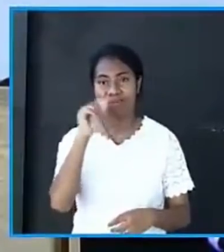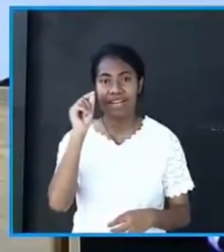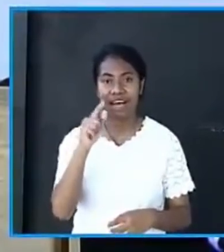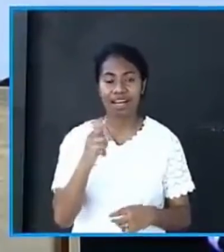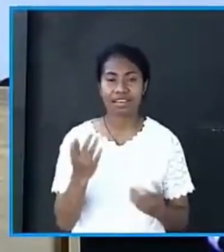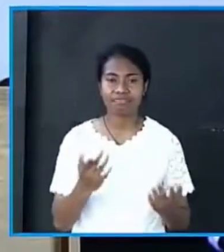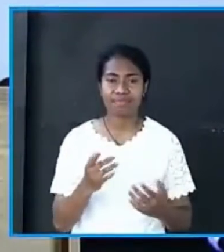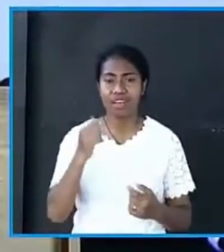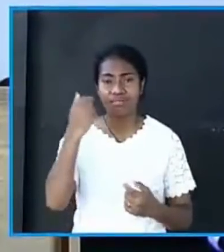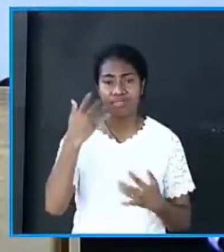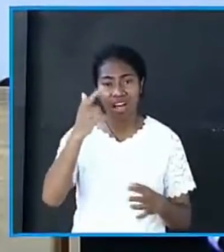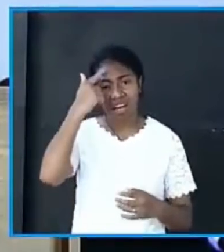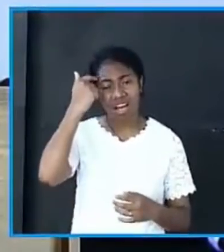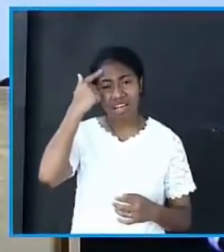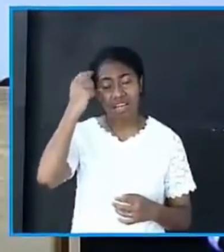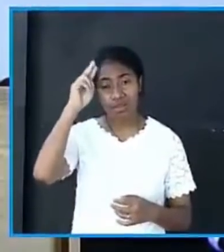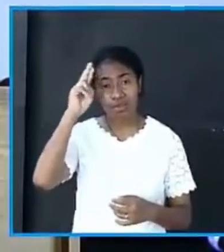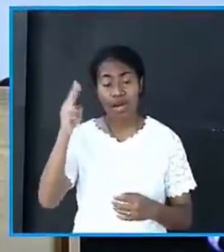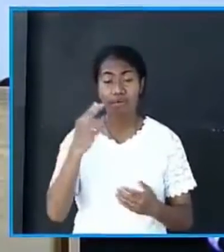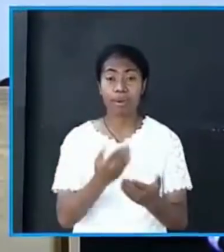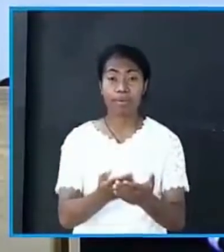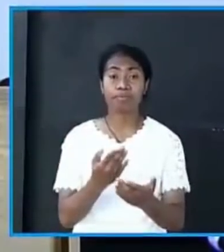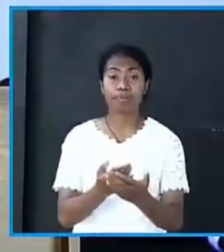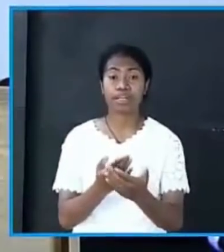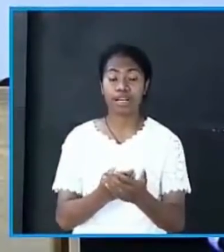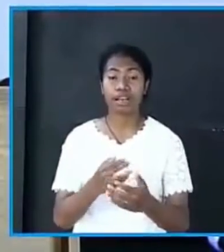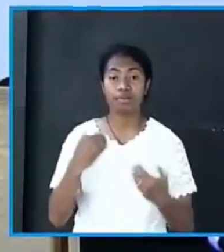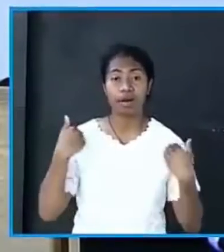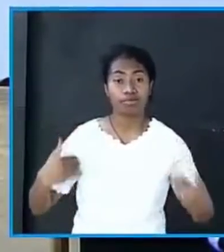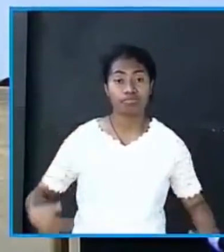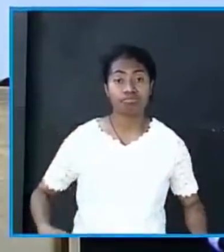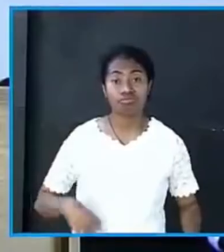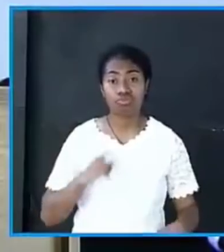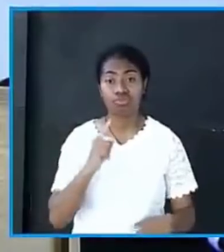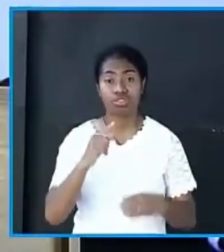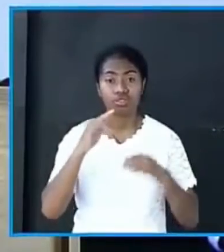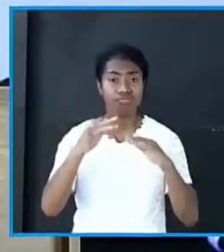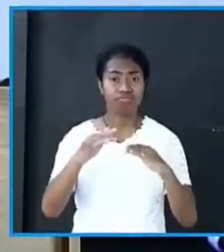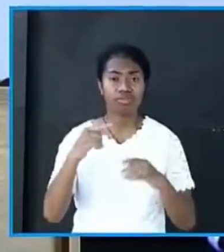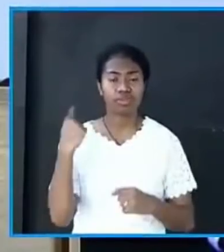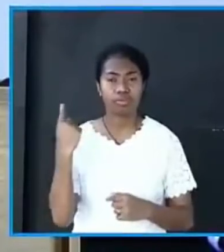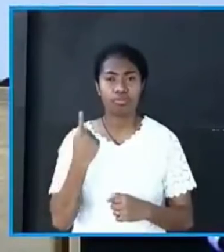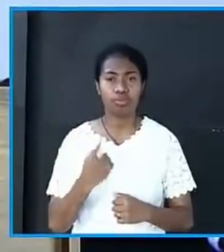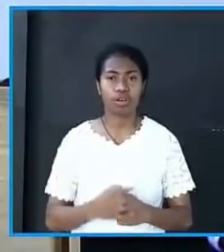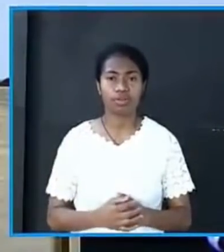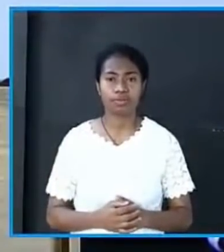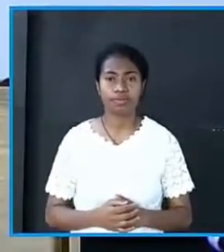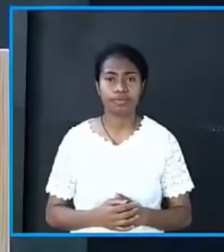karena Tuhan menciptakan manusia mengaruniakan kekekalan didalam hati